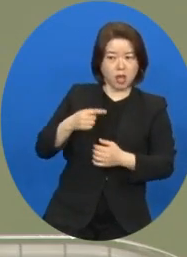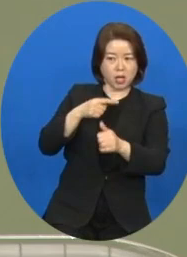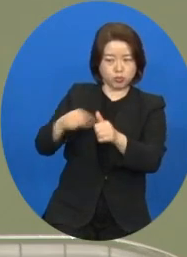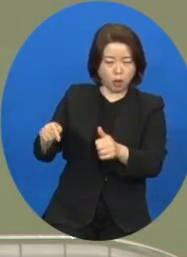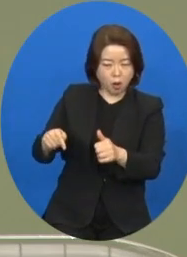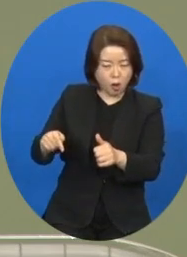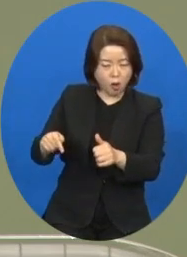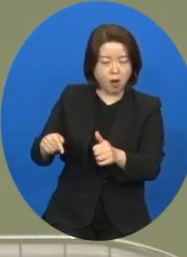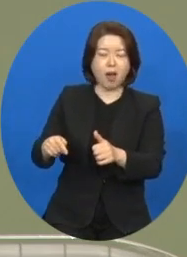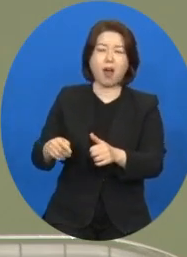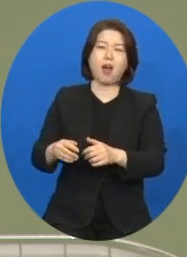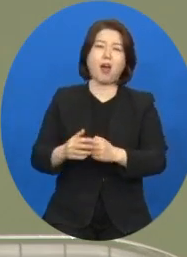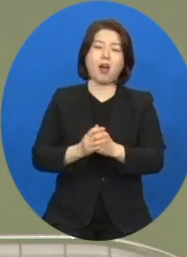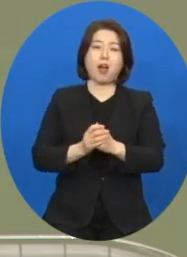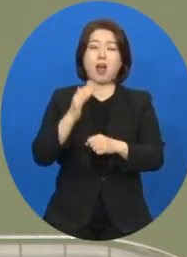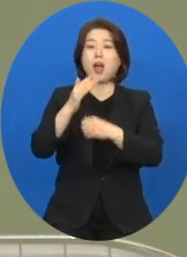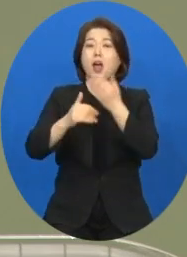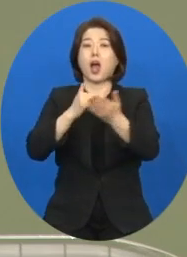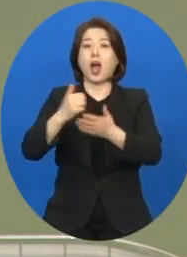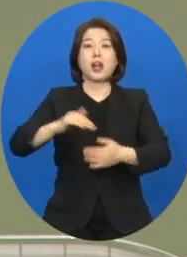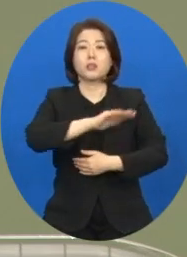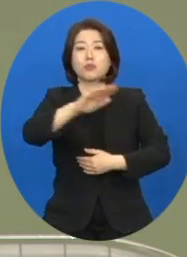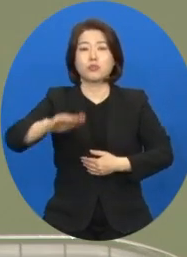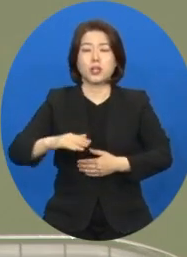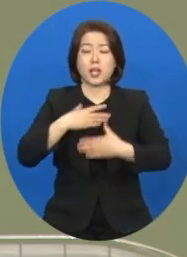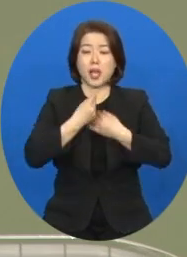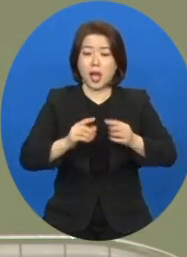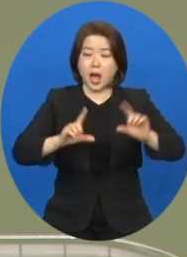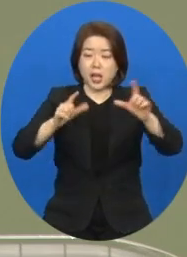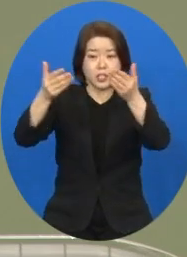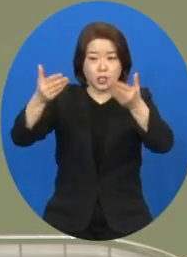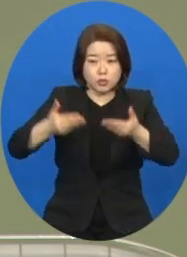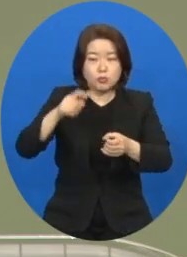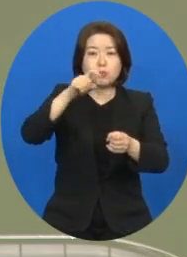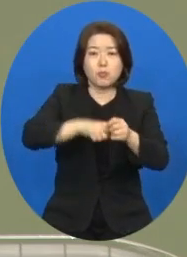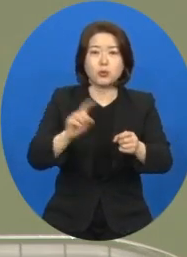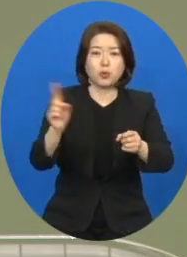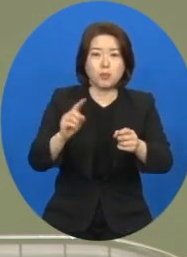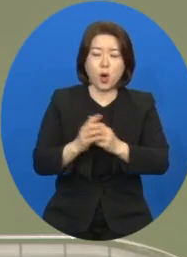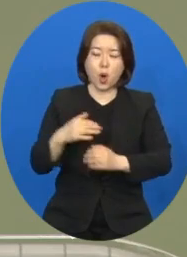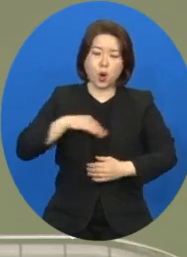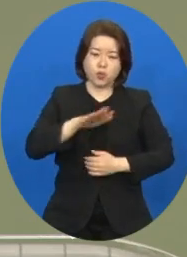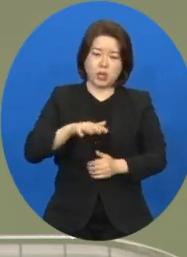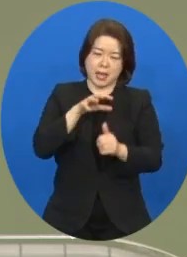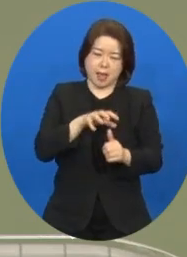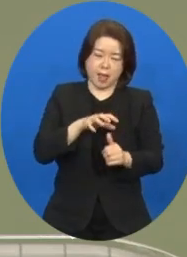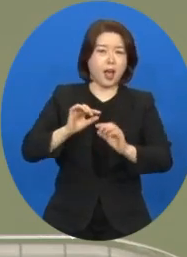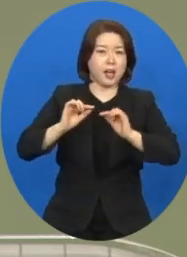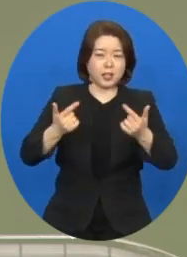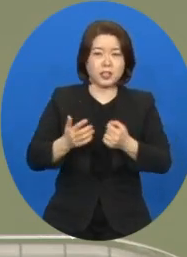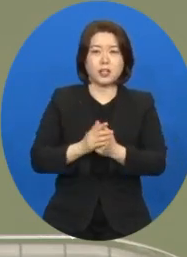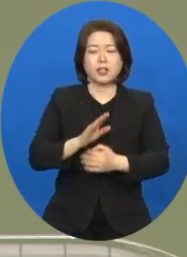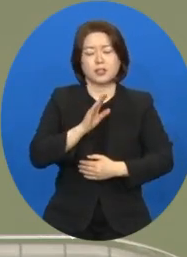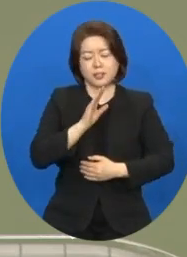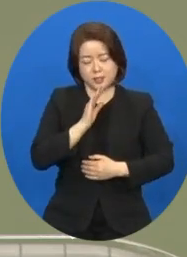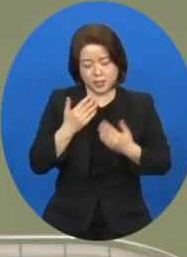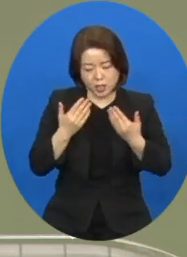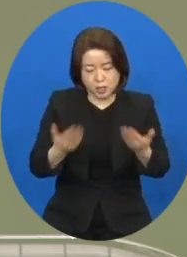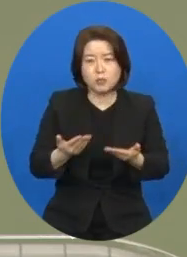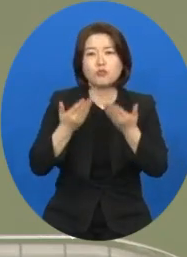하나님이 우리에게 안식일을 주신 것은 우리를 얽매려고 하는 게 아니고 우리에게 진정한 쉼을 주시려고 하신